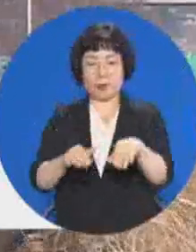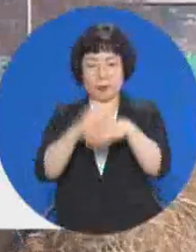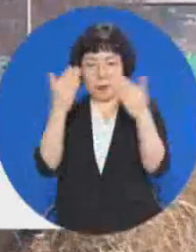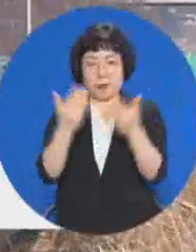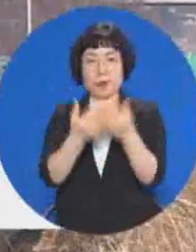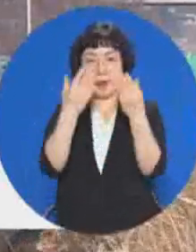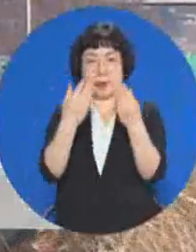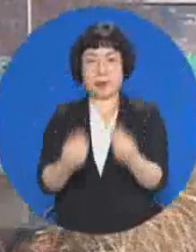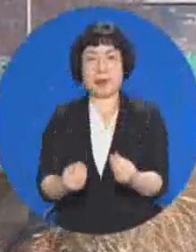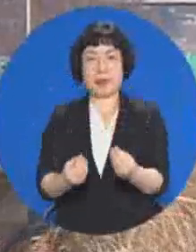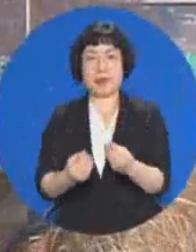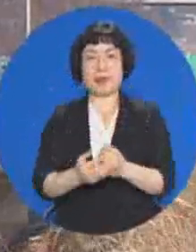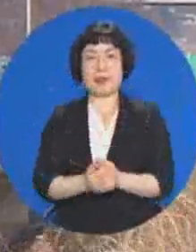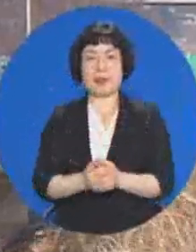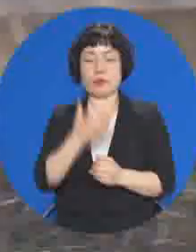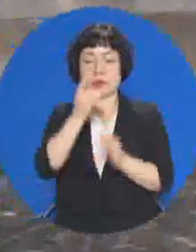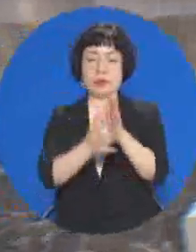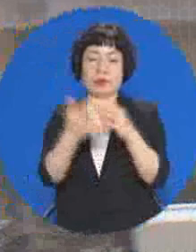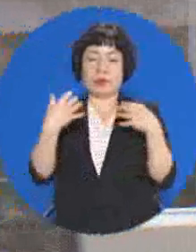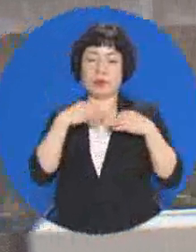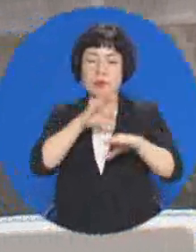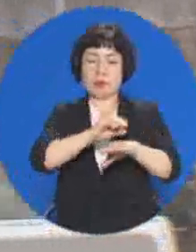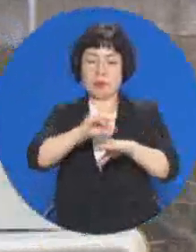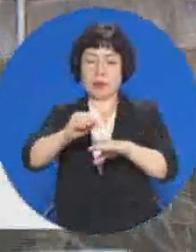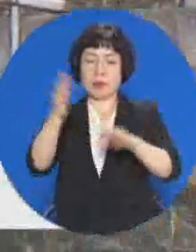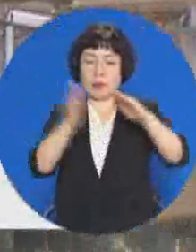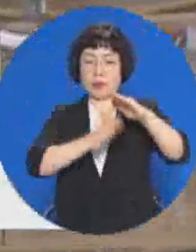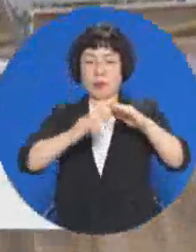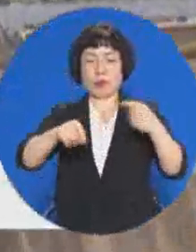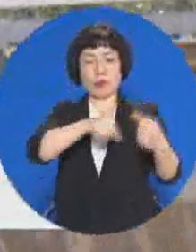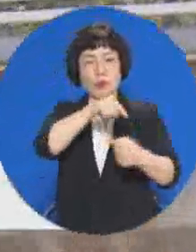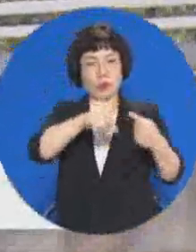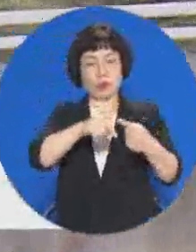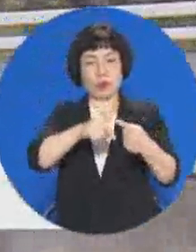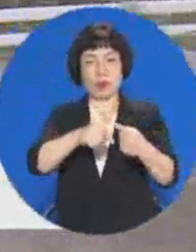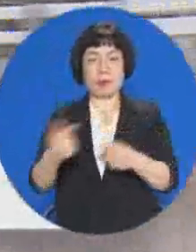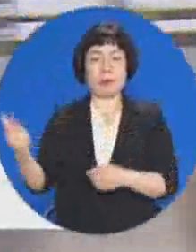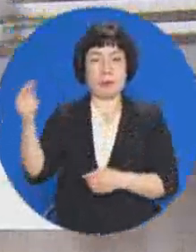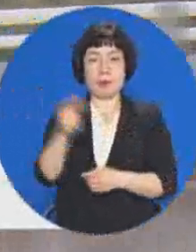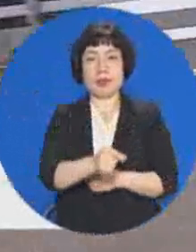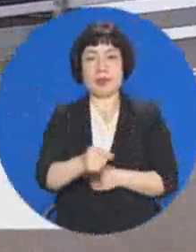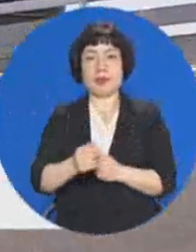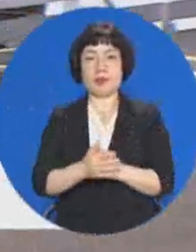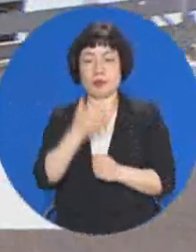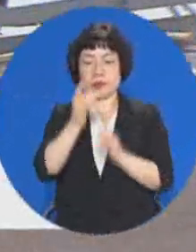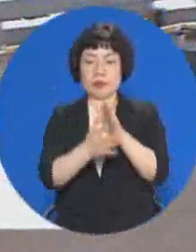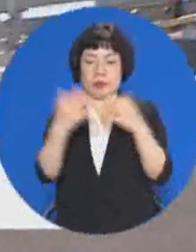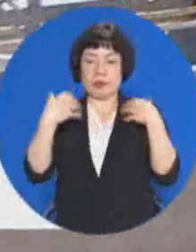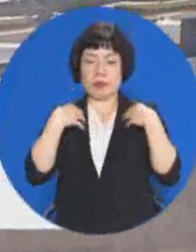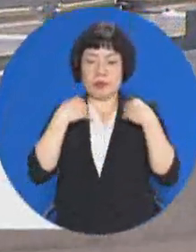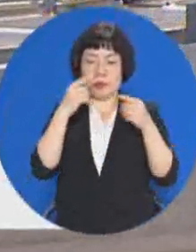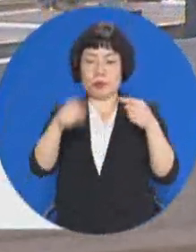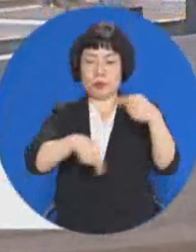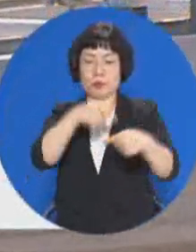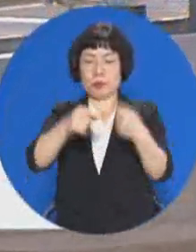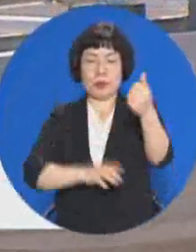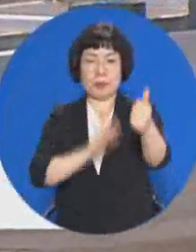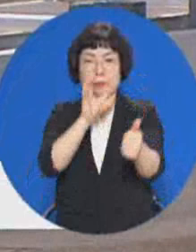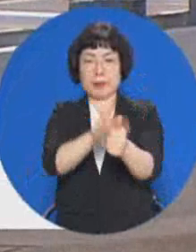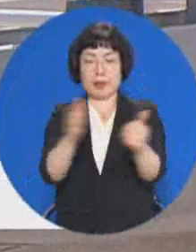겁니다. 순천시의 스카이큐브 정상 운행도 속도를 냅니다. 순천시는 위탁 운영 계약을